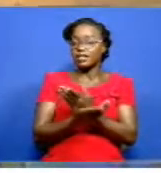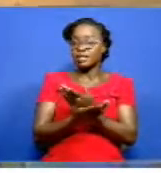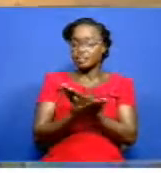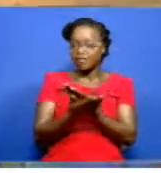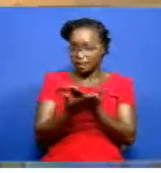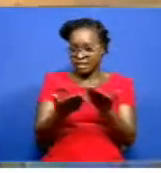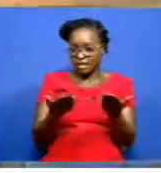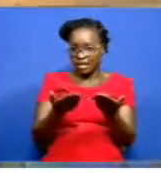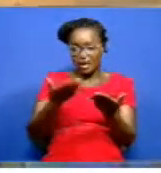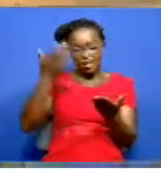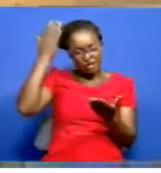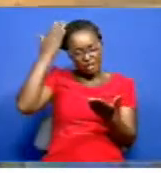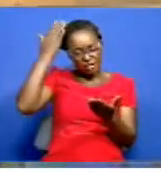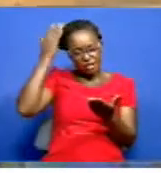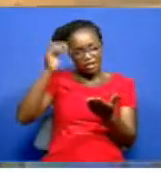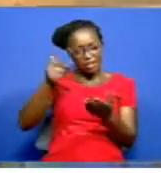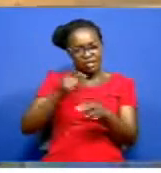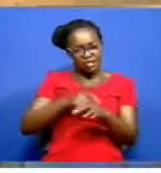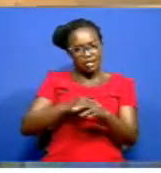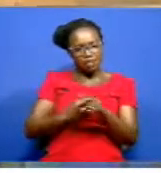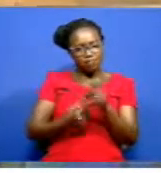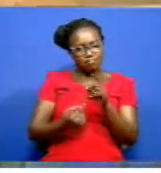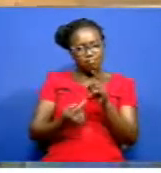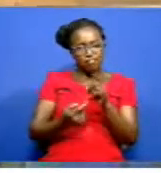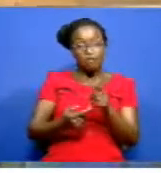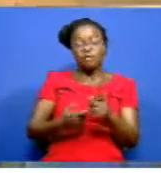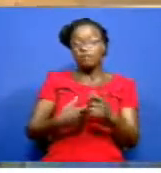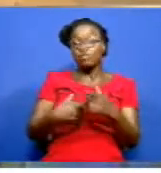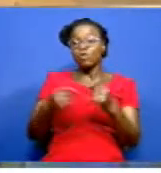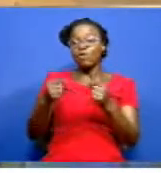wenye wanaweza kuja anytime kumwangalia.